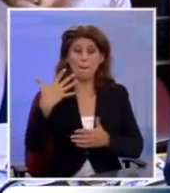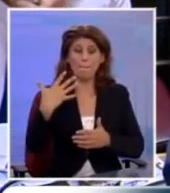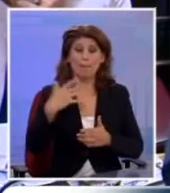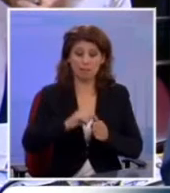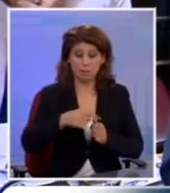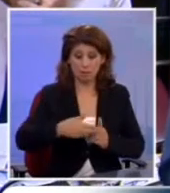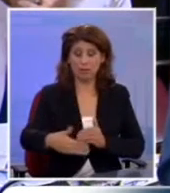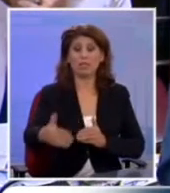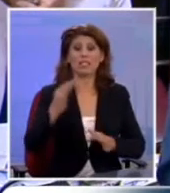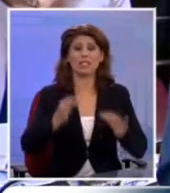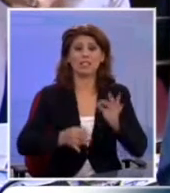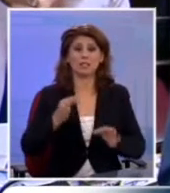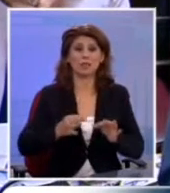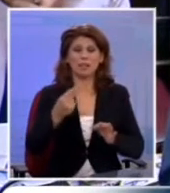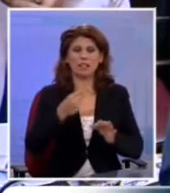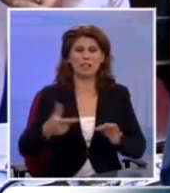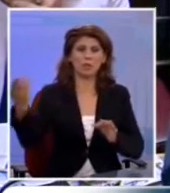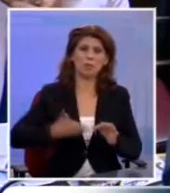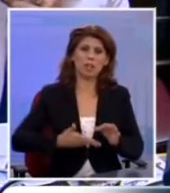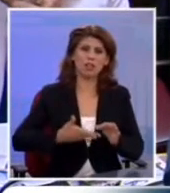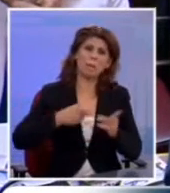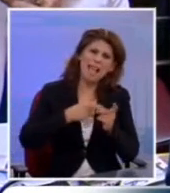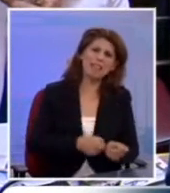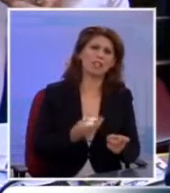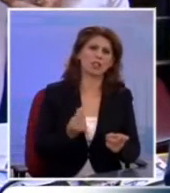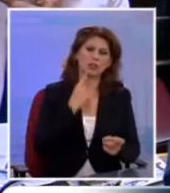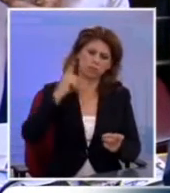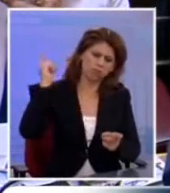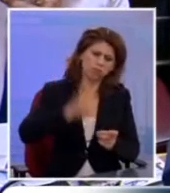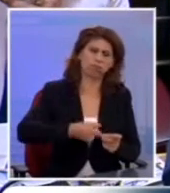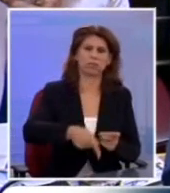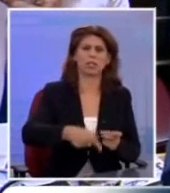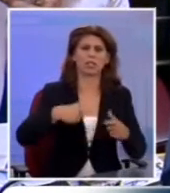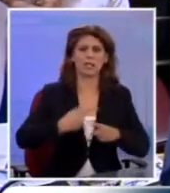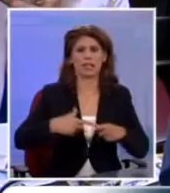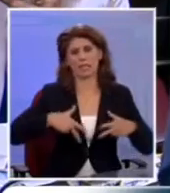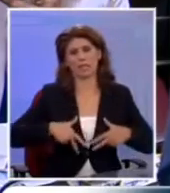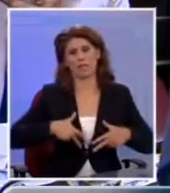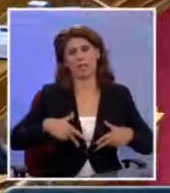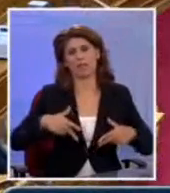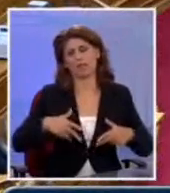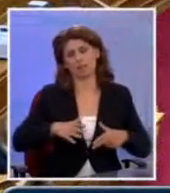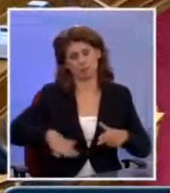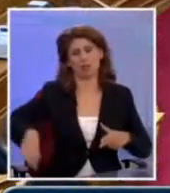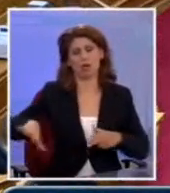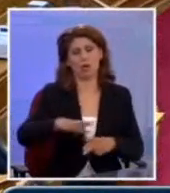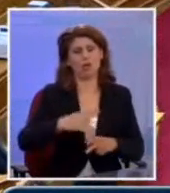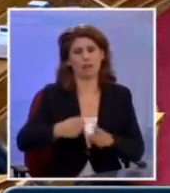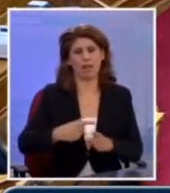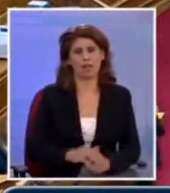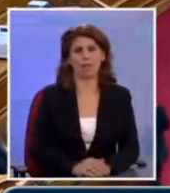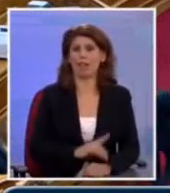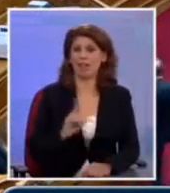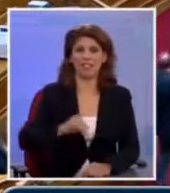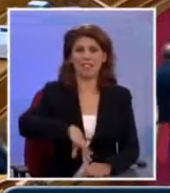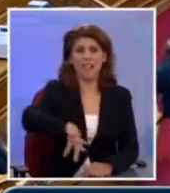σήμερα έρχονται με εκβιαστικό τρόπο να επιβληθούν στην ελληνική κυβέρνηση και πολιτεία. Δεν πρόκειται για υφαρπαγή